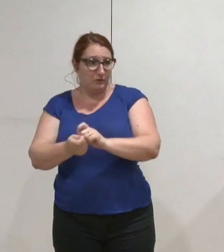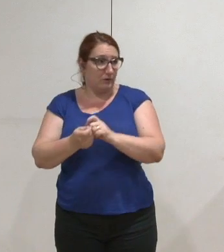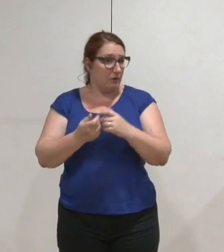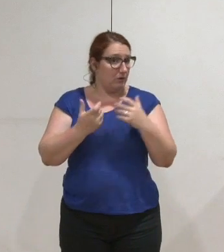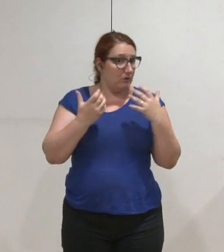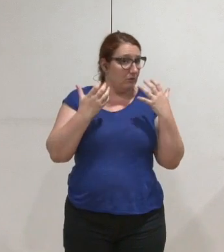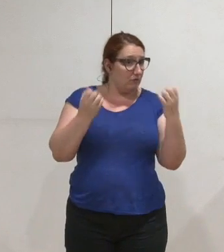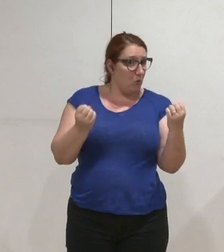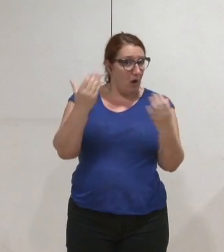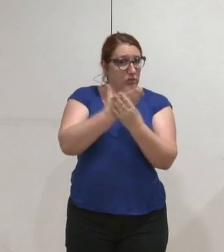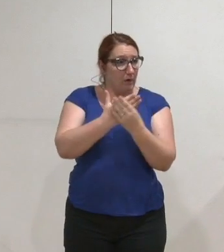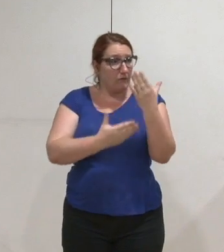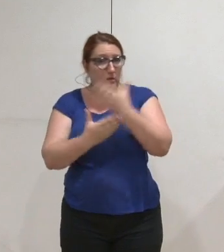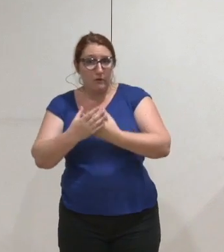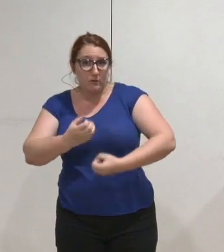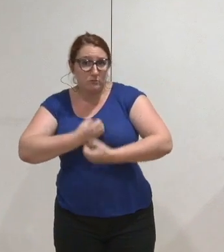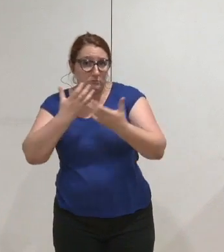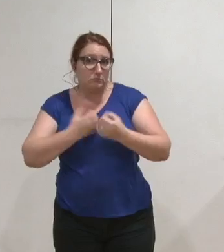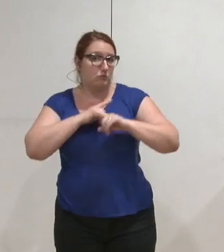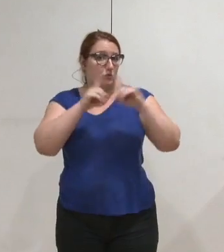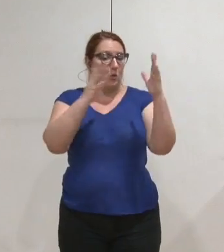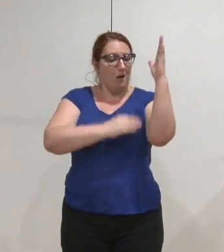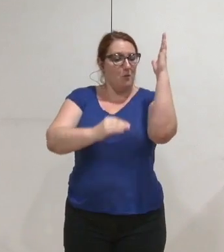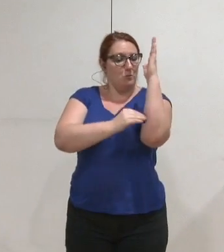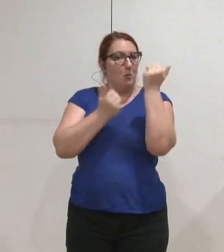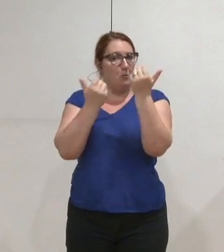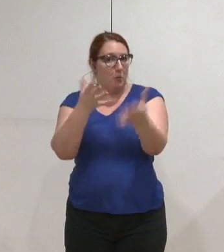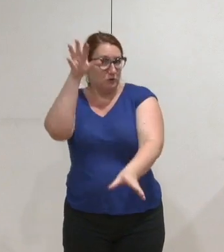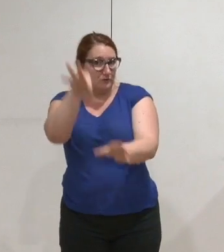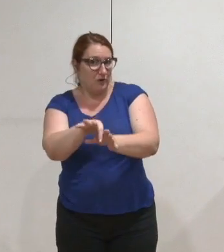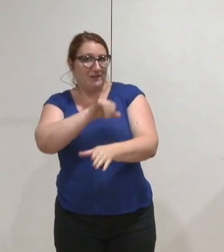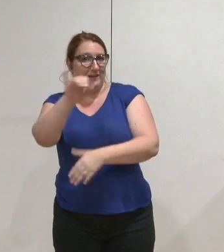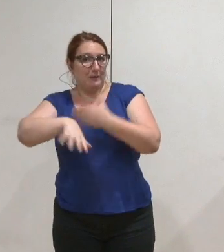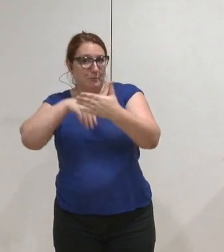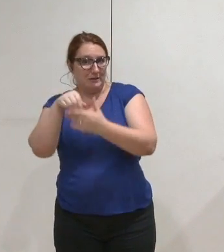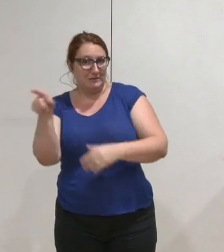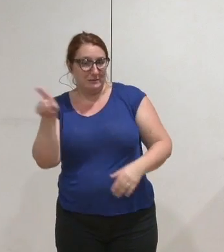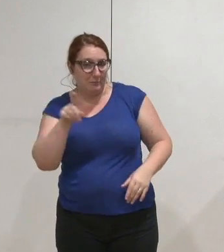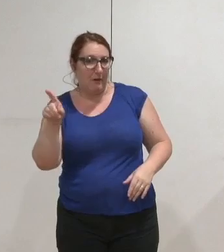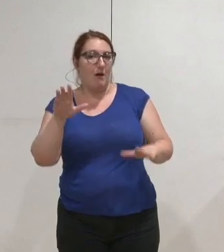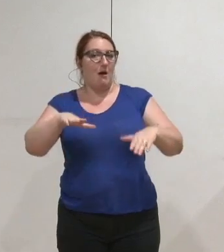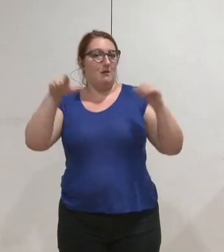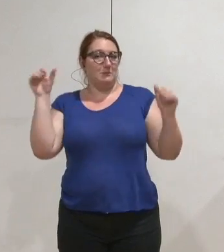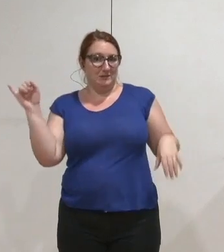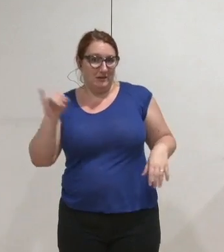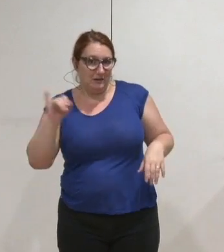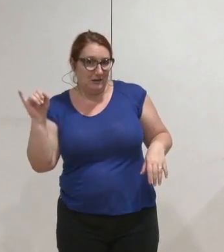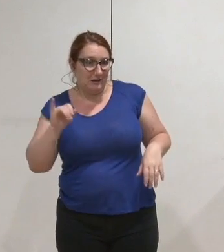des interventions non je mets l'amendement au voie qui ne prend pas part au vote qui